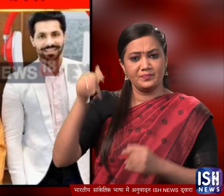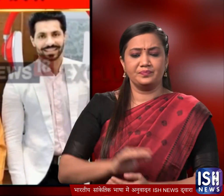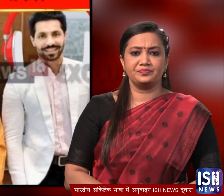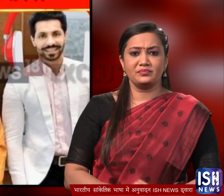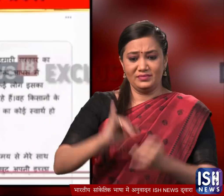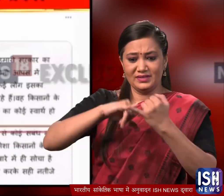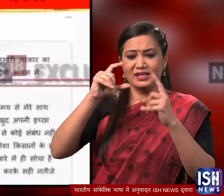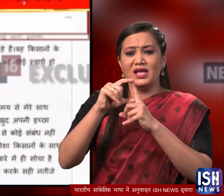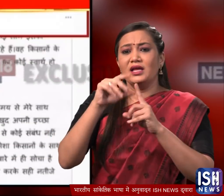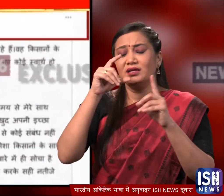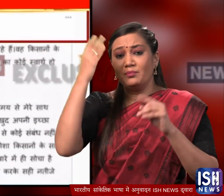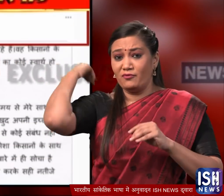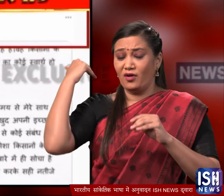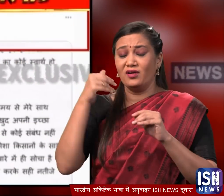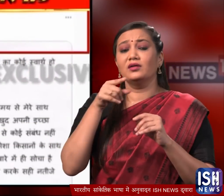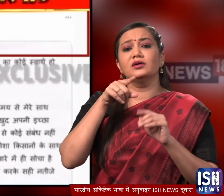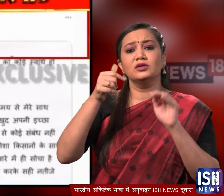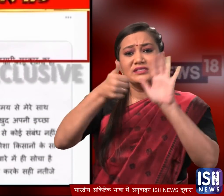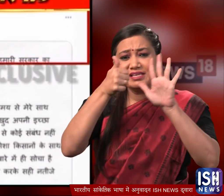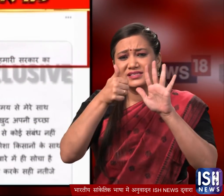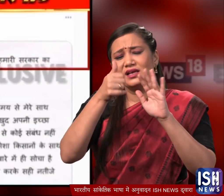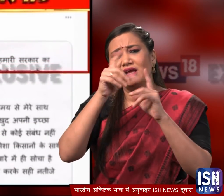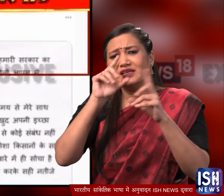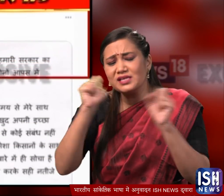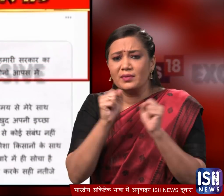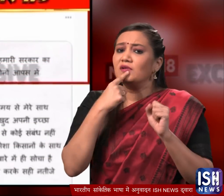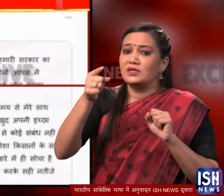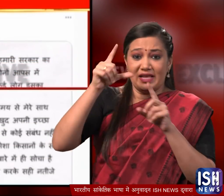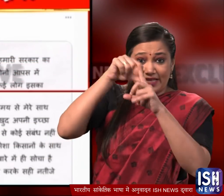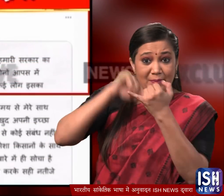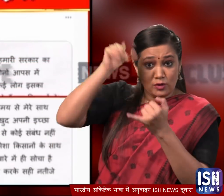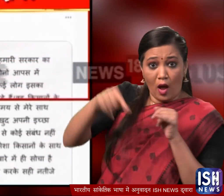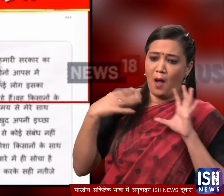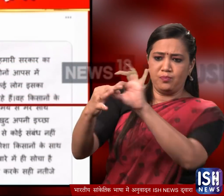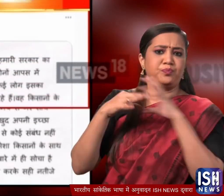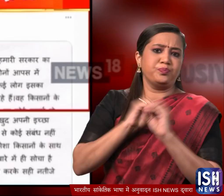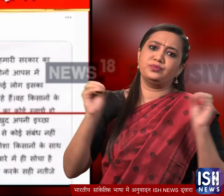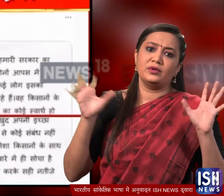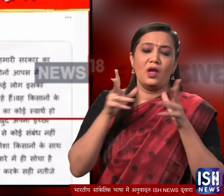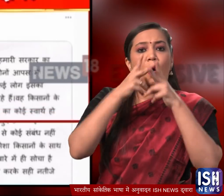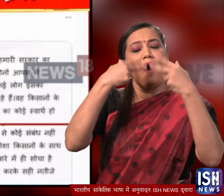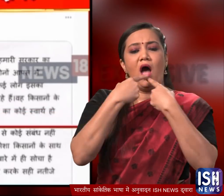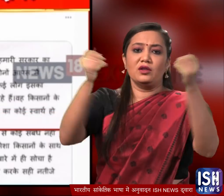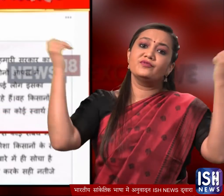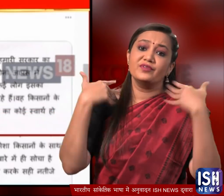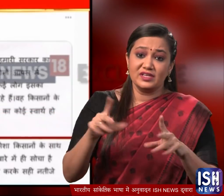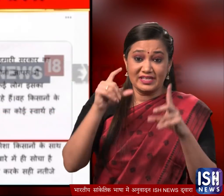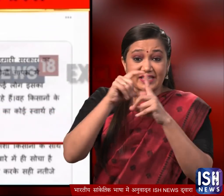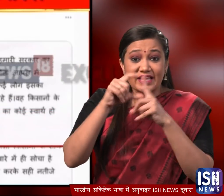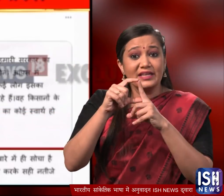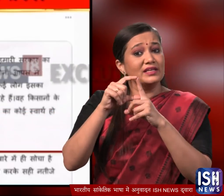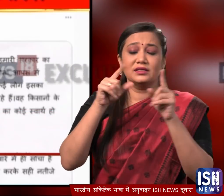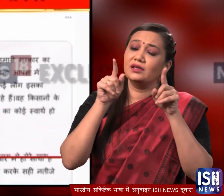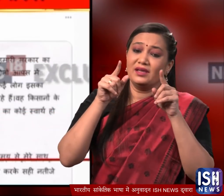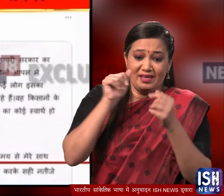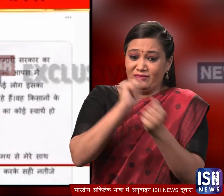की बताई जा रही हैं। हालांकि सनी देओल 6 दिसंबर को ही सोशल मीडिया के जरिए दीप से कोई रिश्ता न होने का ऐलान कर चुके हैं और दिल्ली हिंसा के